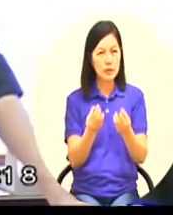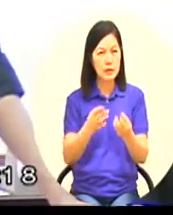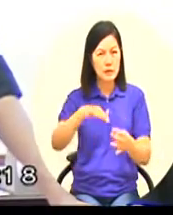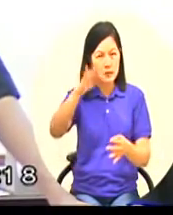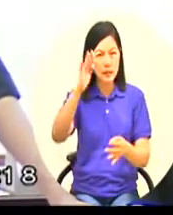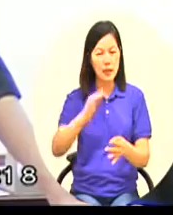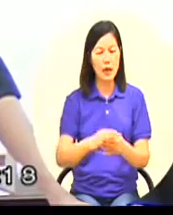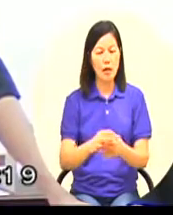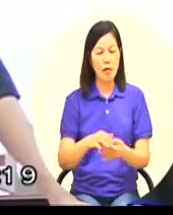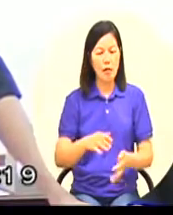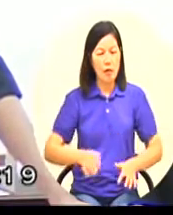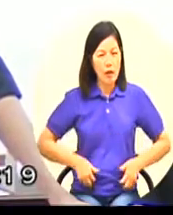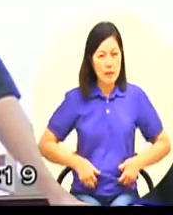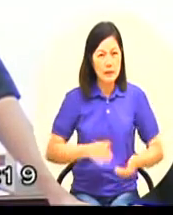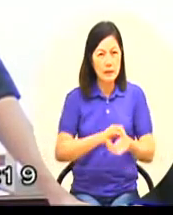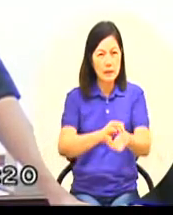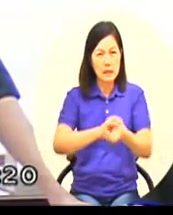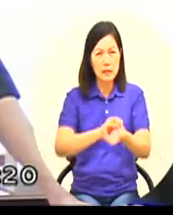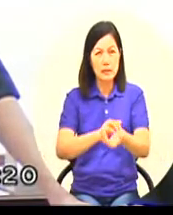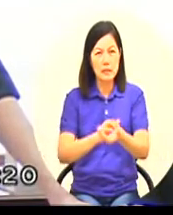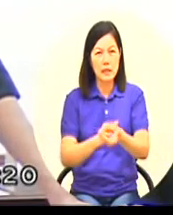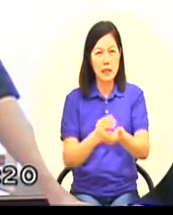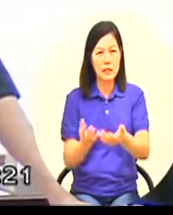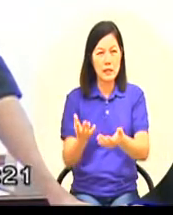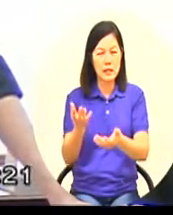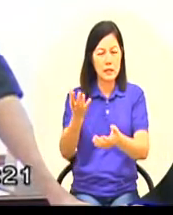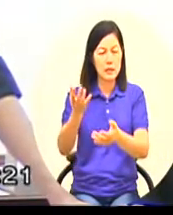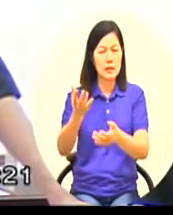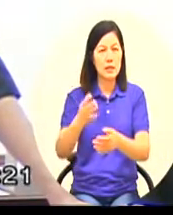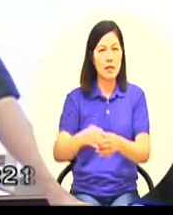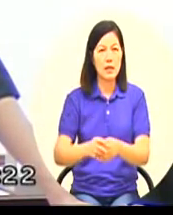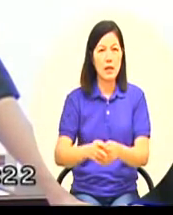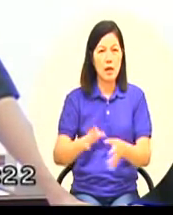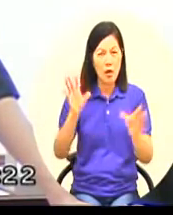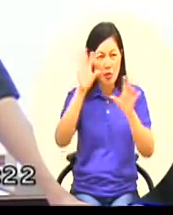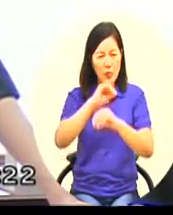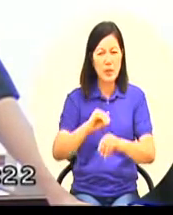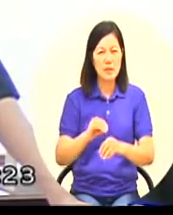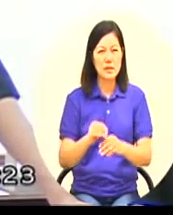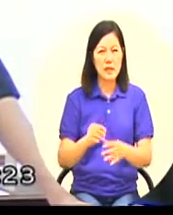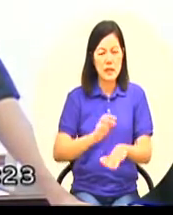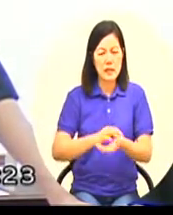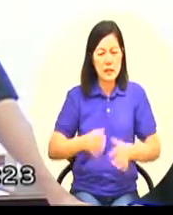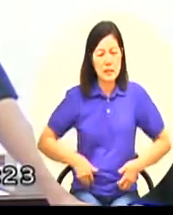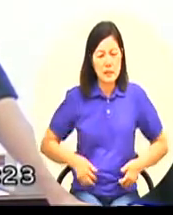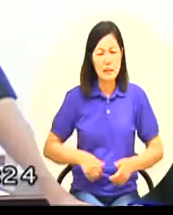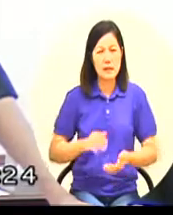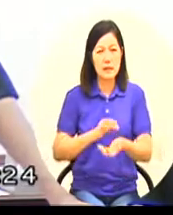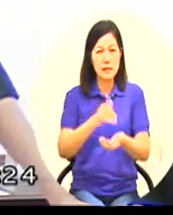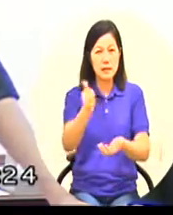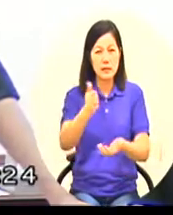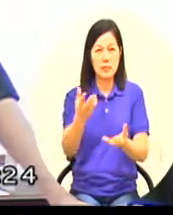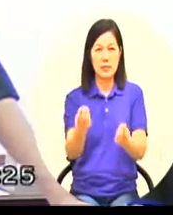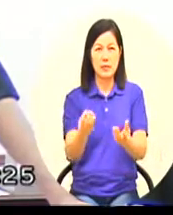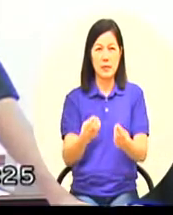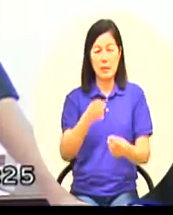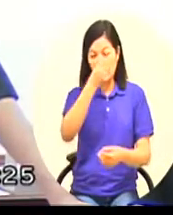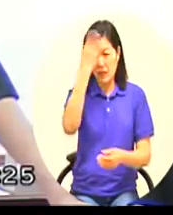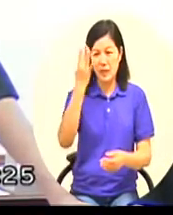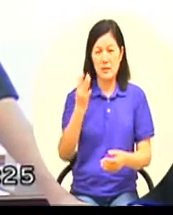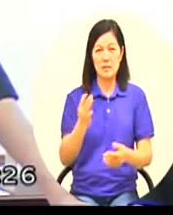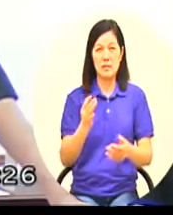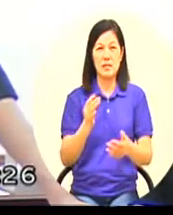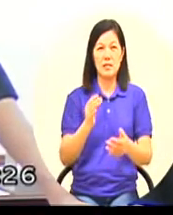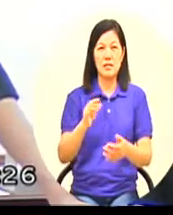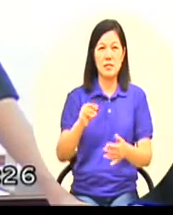诊这几年老是出事，急诊不赚钱，医院一直关，我们现在晚上就有多少没有急诊医生了？年轻人他都 进入医